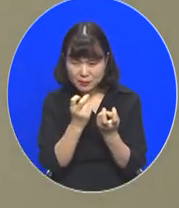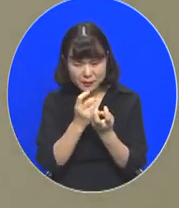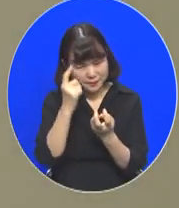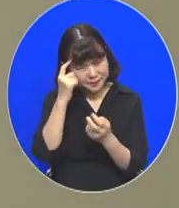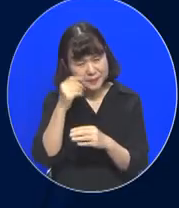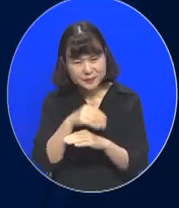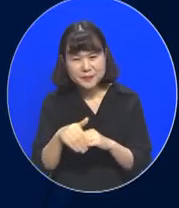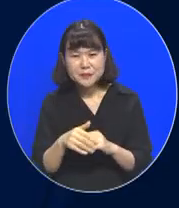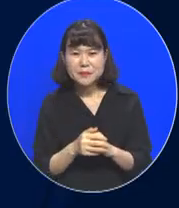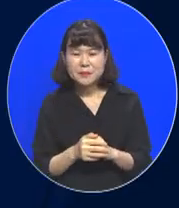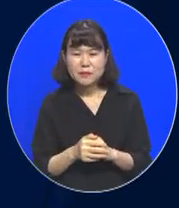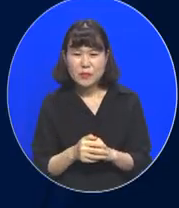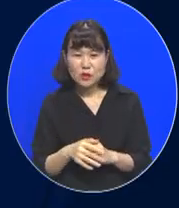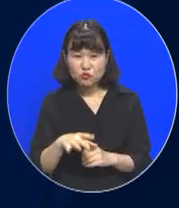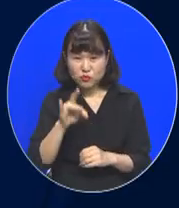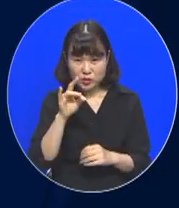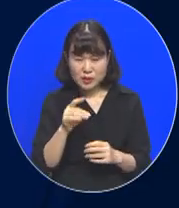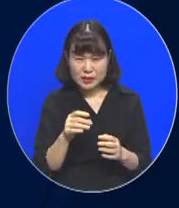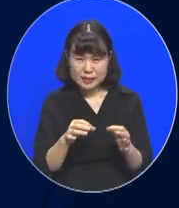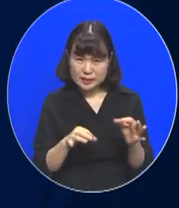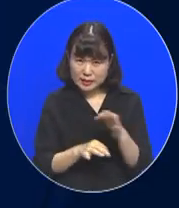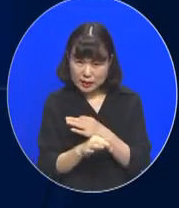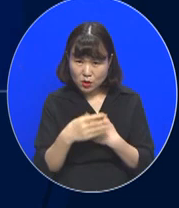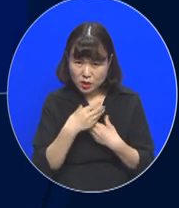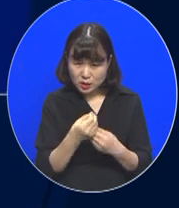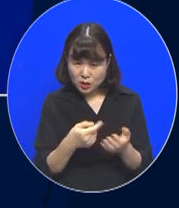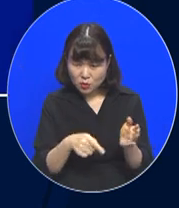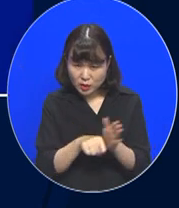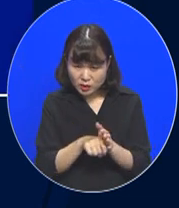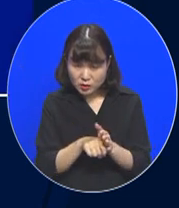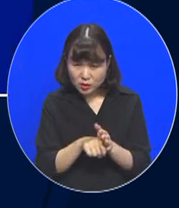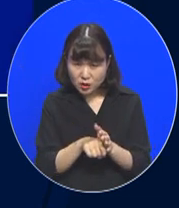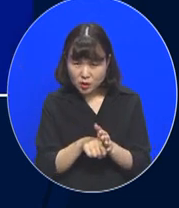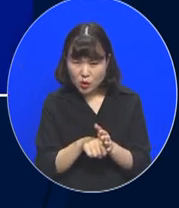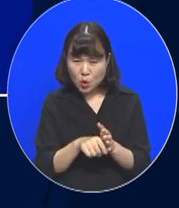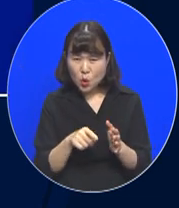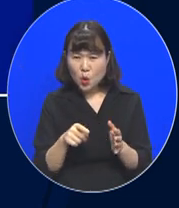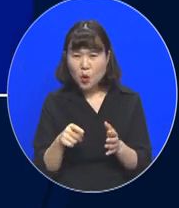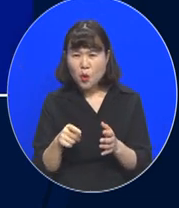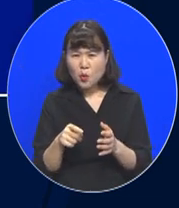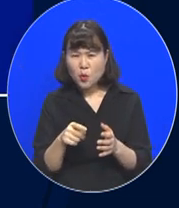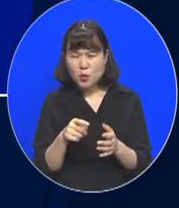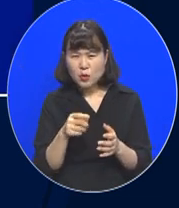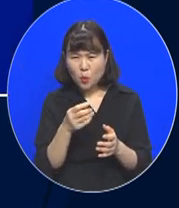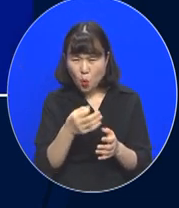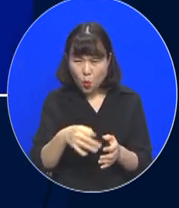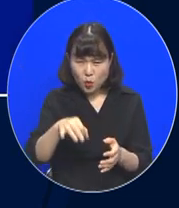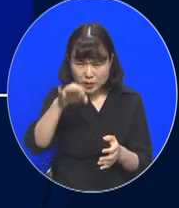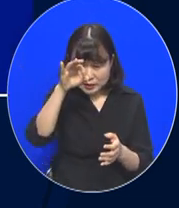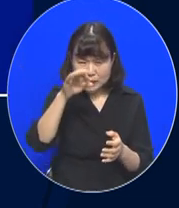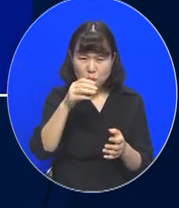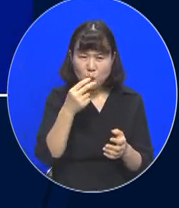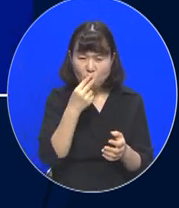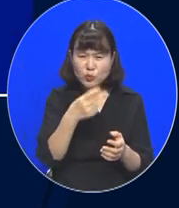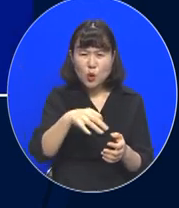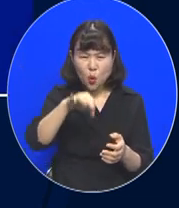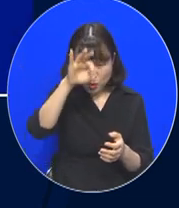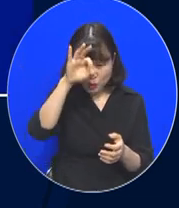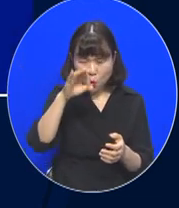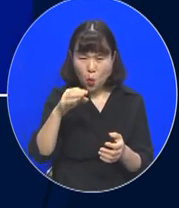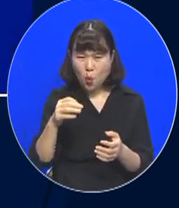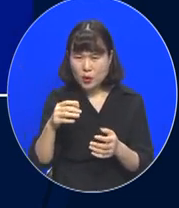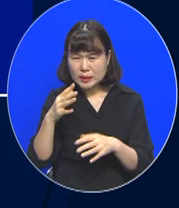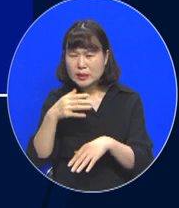알려졌습니다. 우선 재정 안정화를 위해 추후 받을 돈, 소득 대체율은 그대로 유지한 채 보험료율만